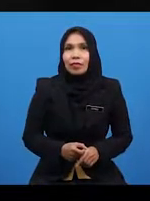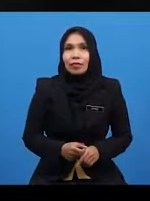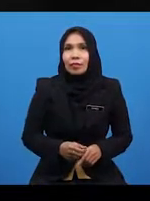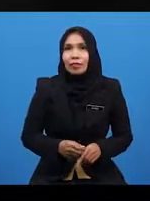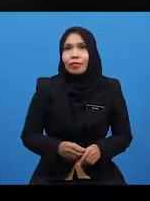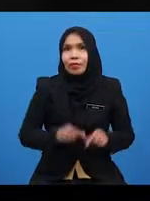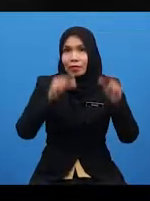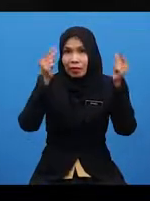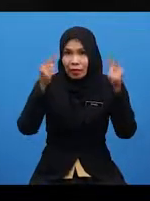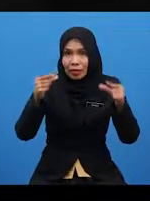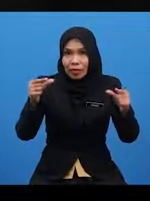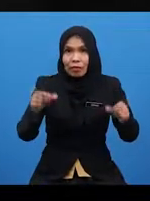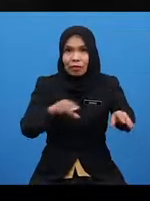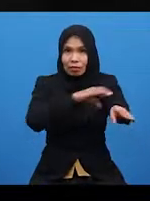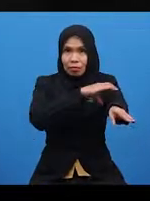tanah liat.